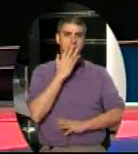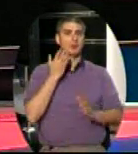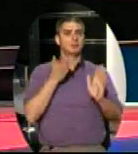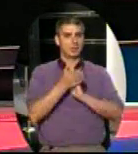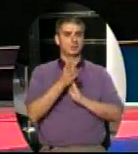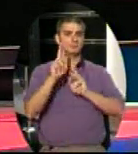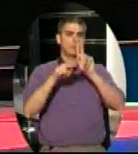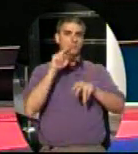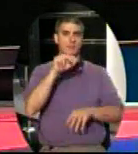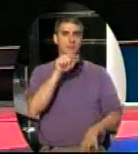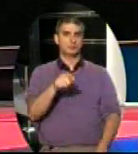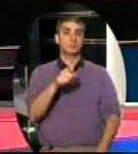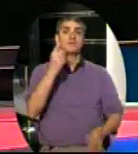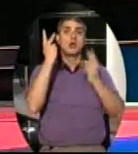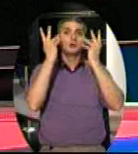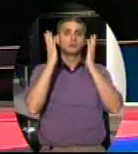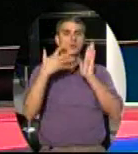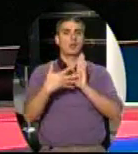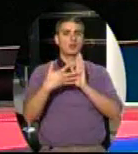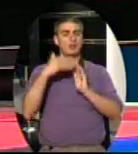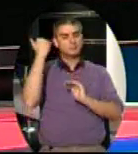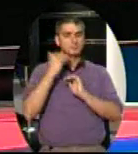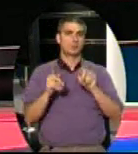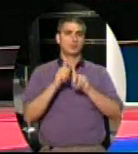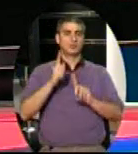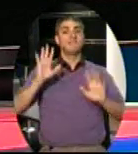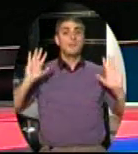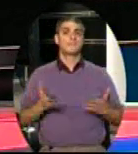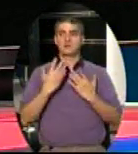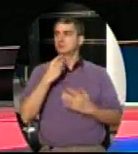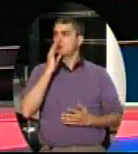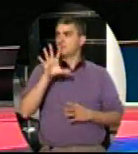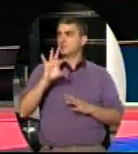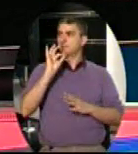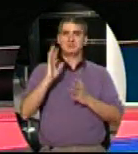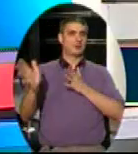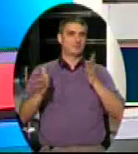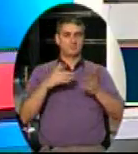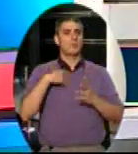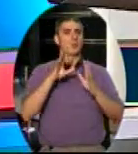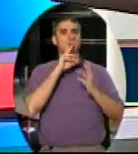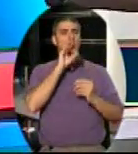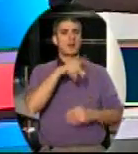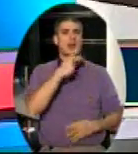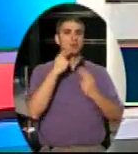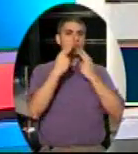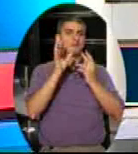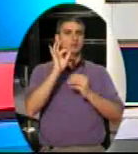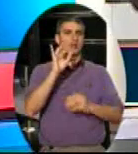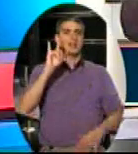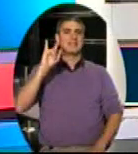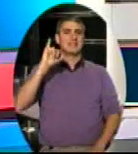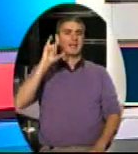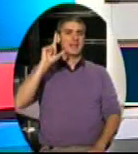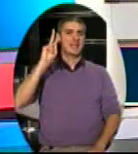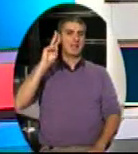נכנסת לתחום הזה. וזה חשוב מאוד שהחקירה הזאת תמצא את עצמה ומהר. כן, זהו, השאלה אם תמצא את הידיים ואת הרגליים. בוא נדבר, ירון, על התגובה של חיליק בר.